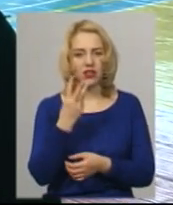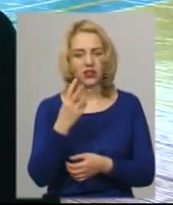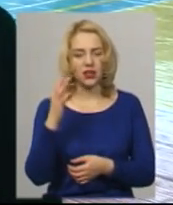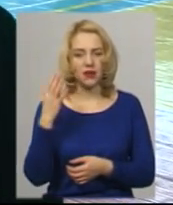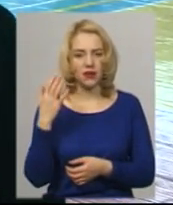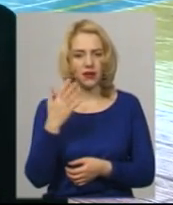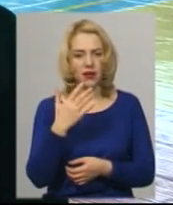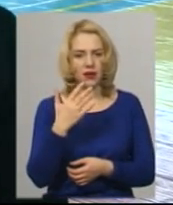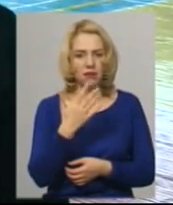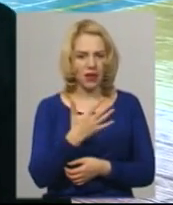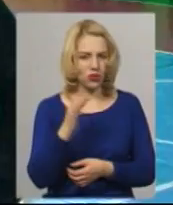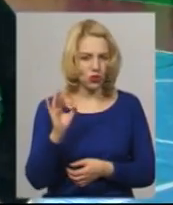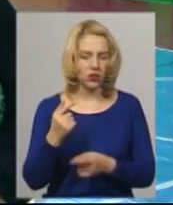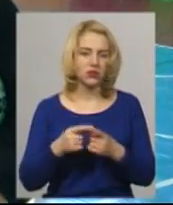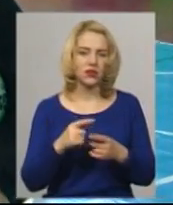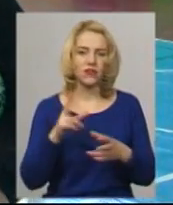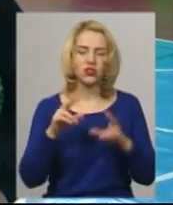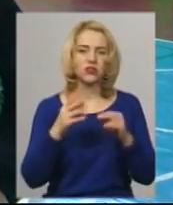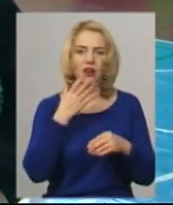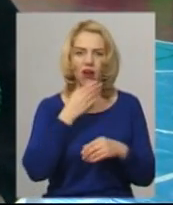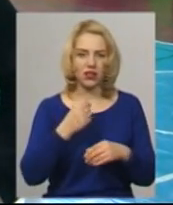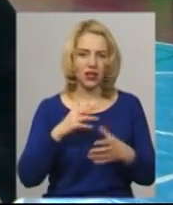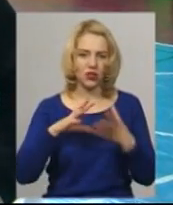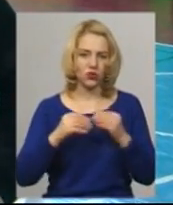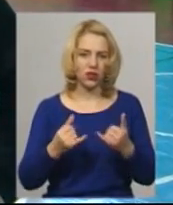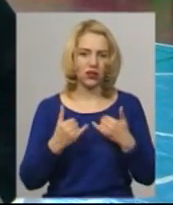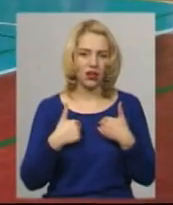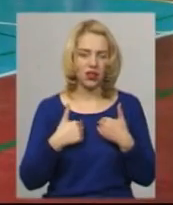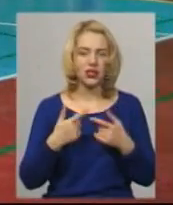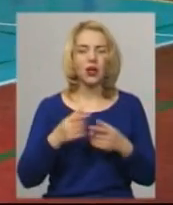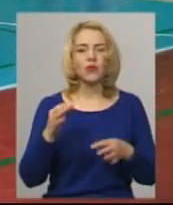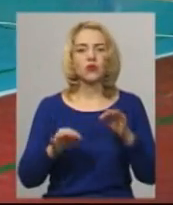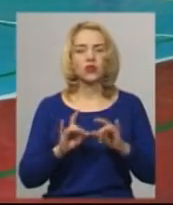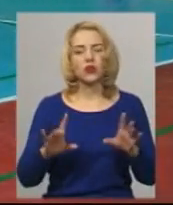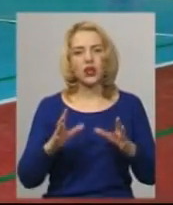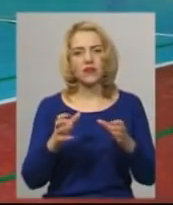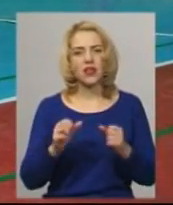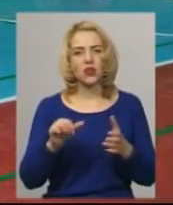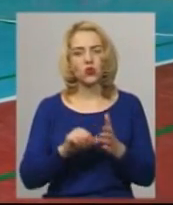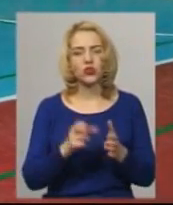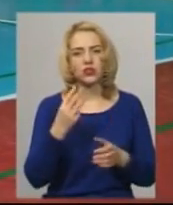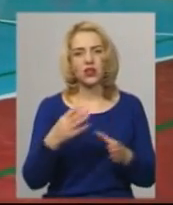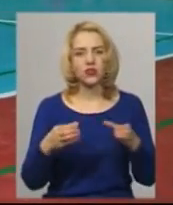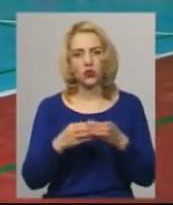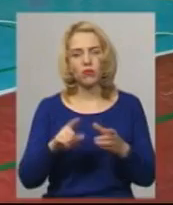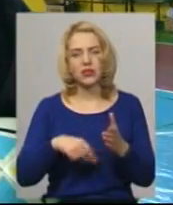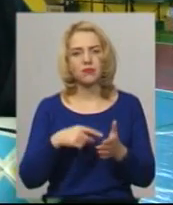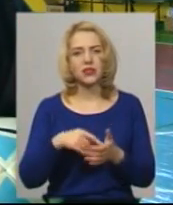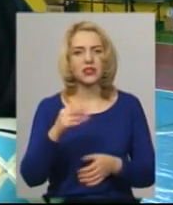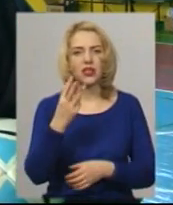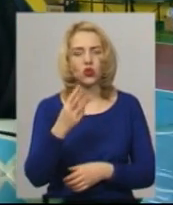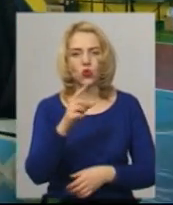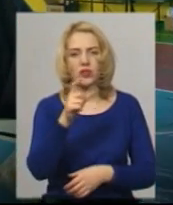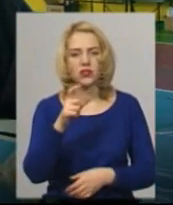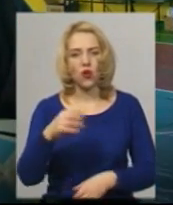для нас дуже навіть гарне. Суддя Сергій Щербанюк розповідає, взяли участь у регбі-5 13 команд з міста та 3 з області.